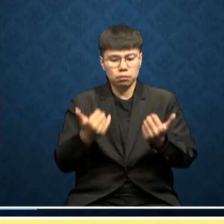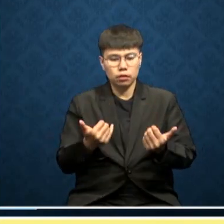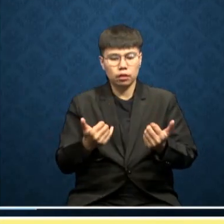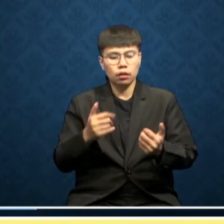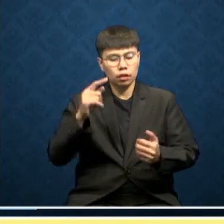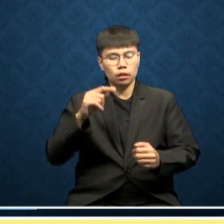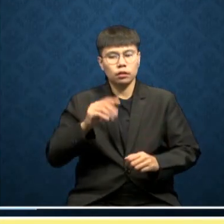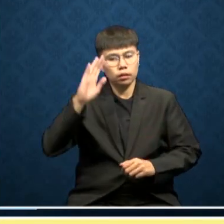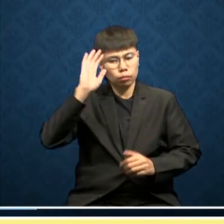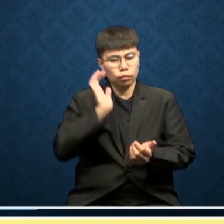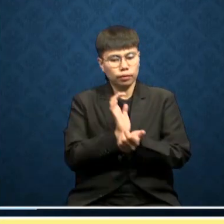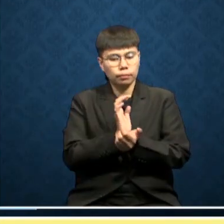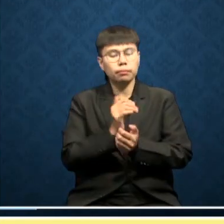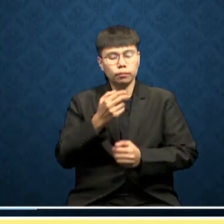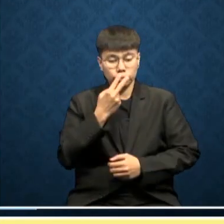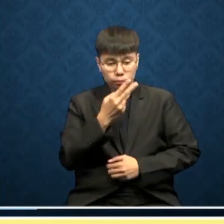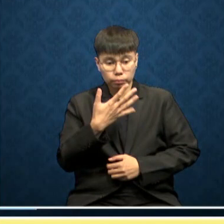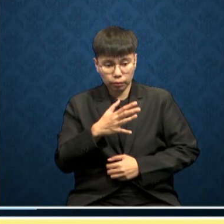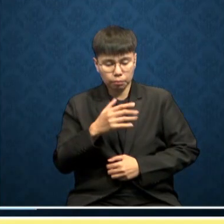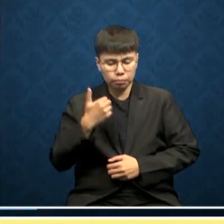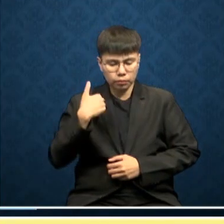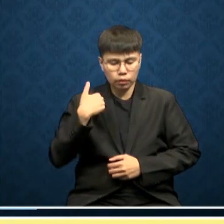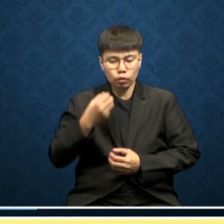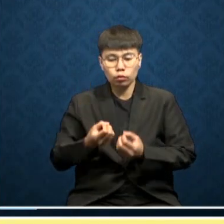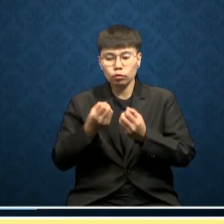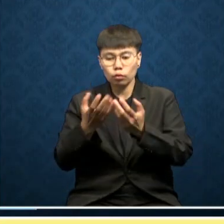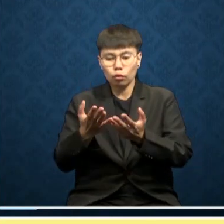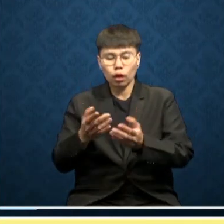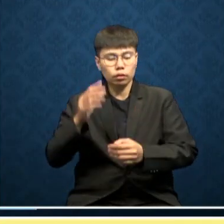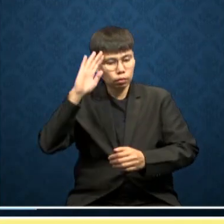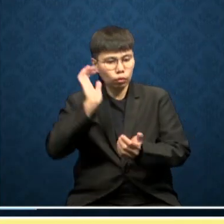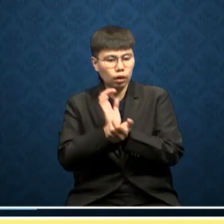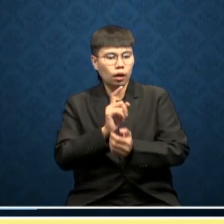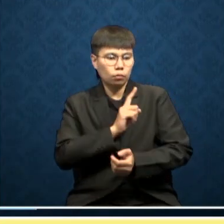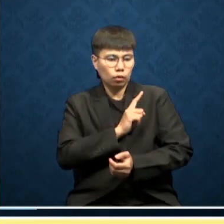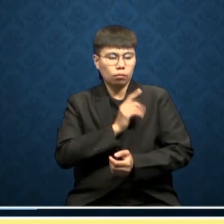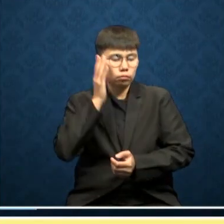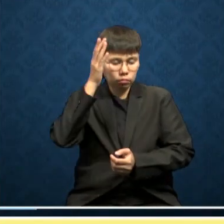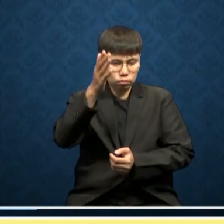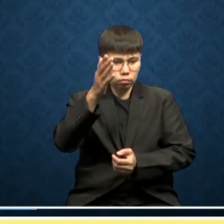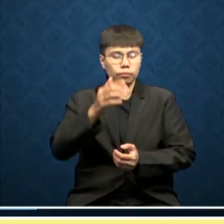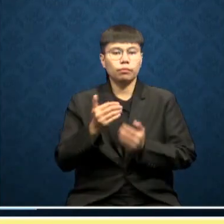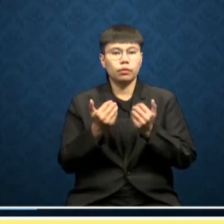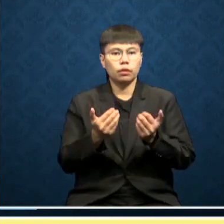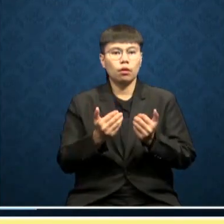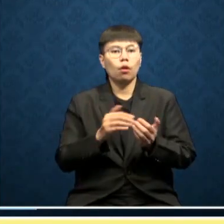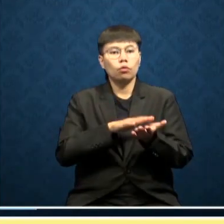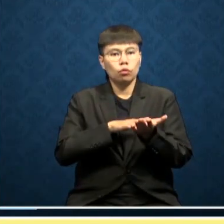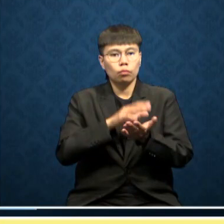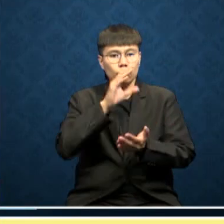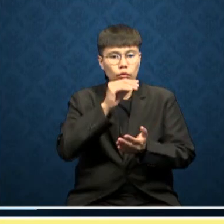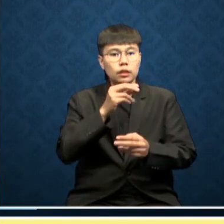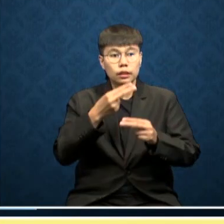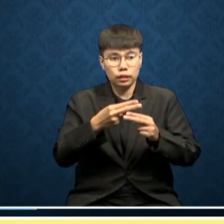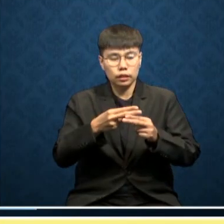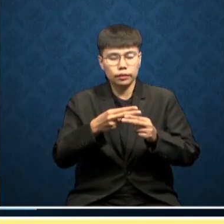แล้วส่งให้กองบัญชาการเหล่านั้นเป็นพนักงานสอบสวนผู้รับผิดชอบต่อไปนะครับผมกราบเรียนขอเอ่ยนามท่านอีกท่านนึงนะครับ